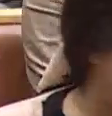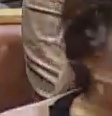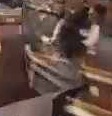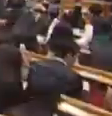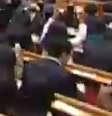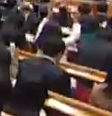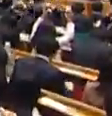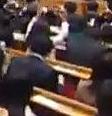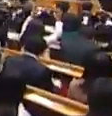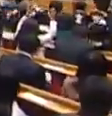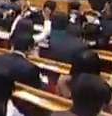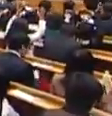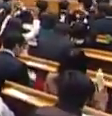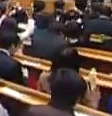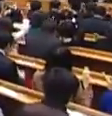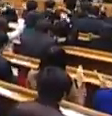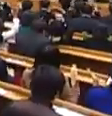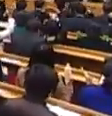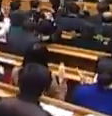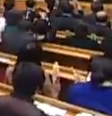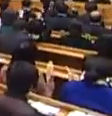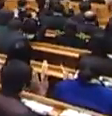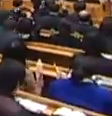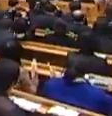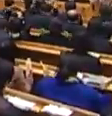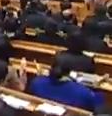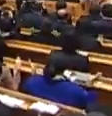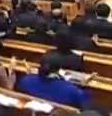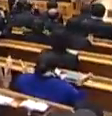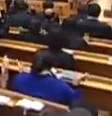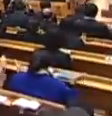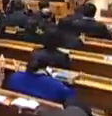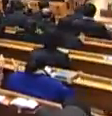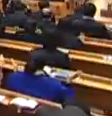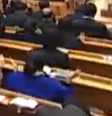채워주시는 공급하시는 하나님 나의 모든 영혼의 사정을 주님 영혼